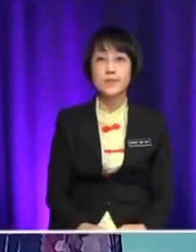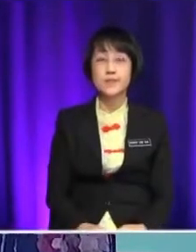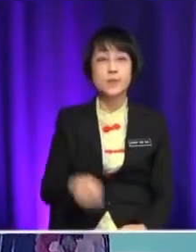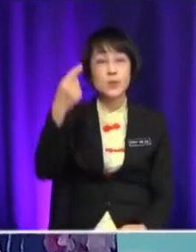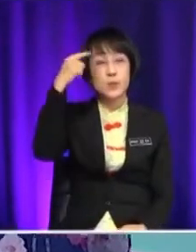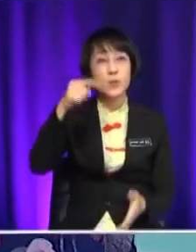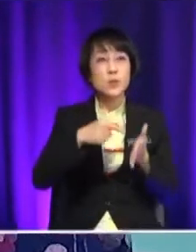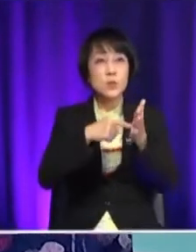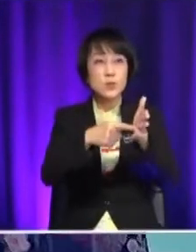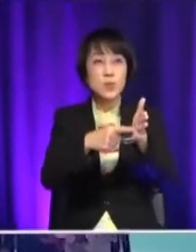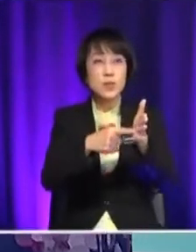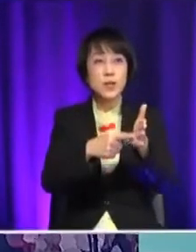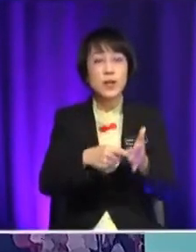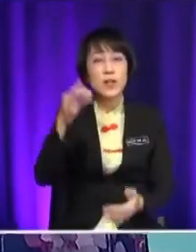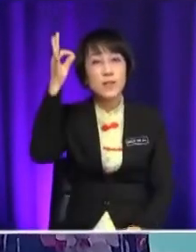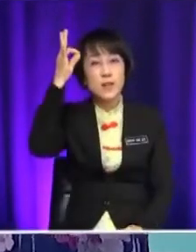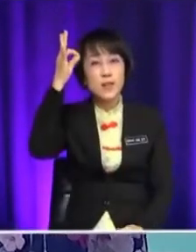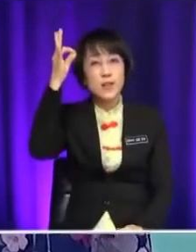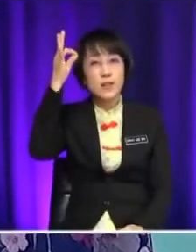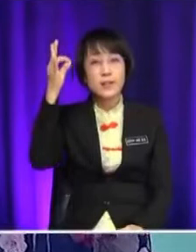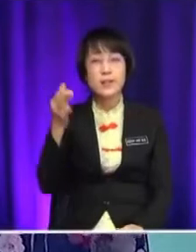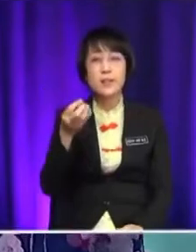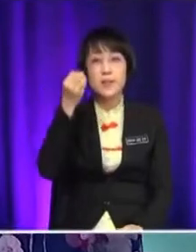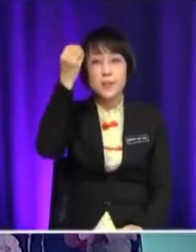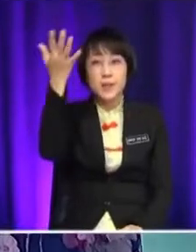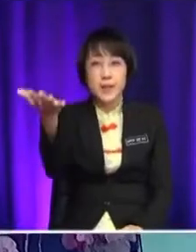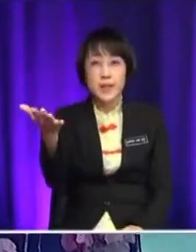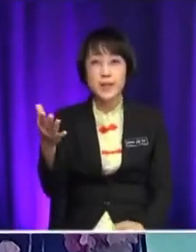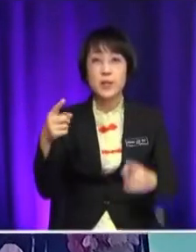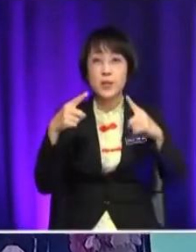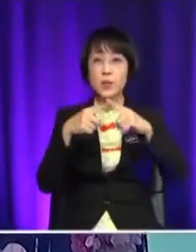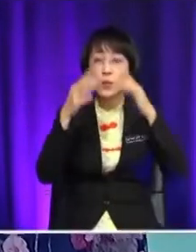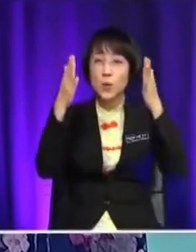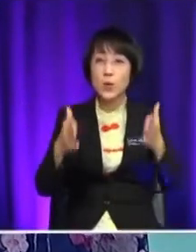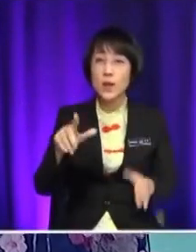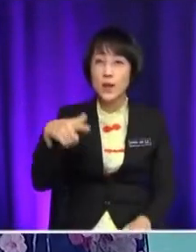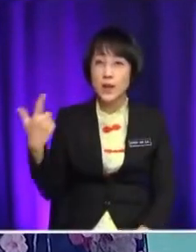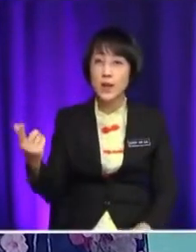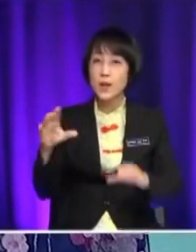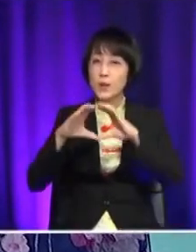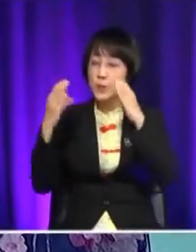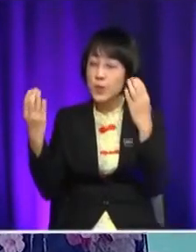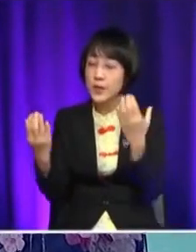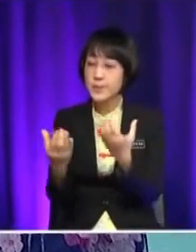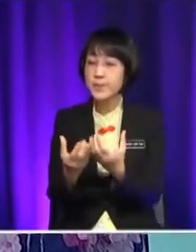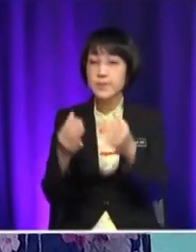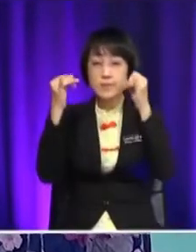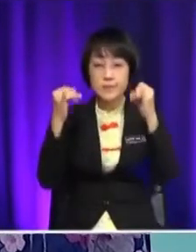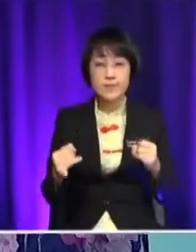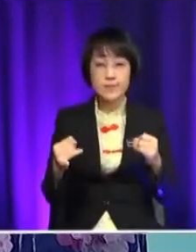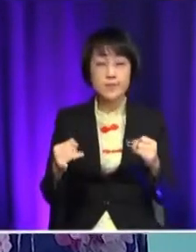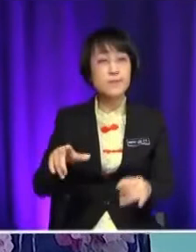fikiran kita untuk disampaikan kepada orang lain ataupun dalam kumpulan individu yang lain. Sebab itulah kalau kita